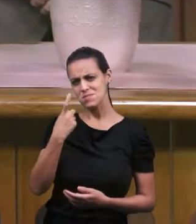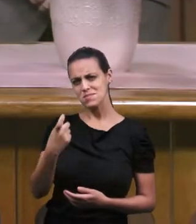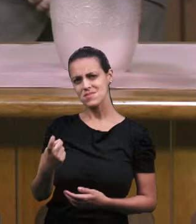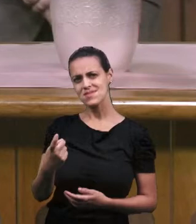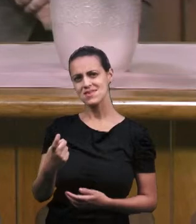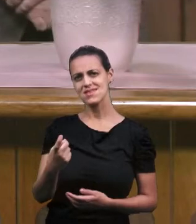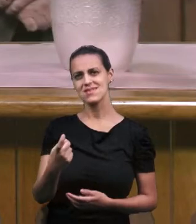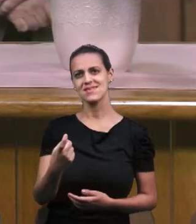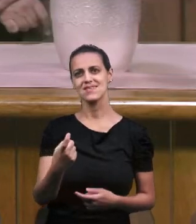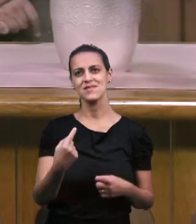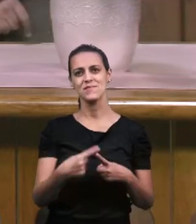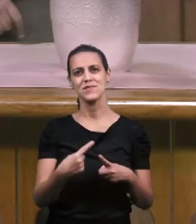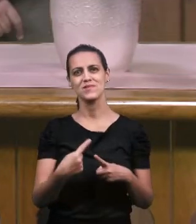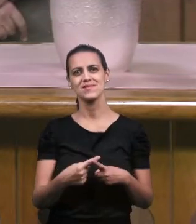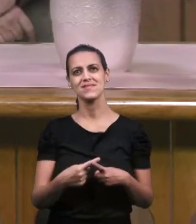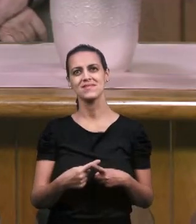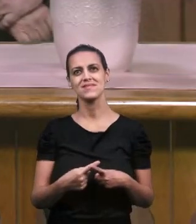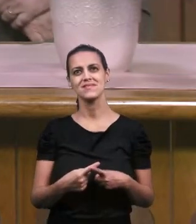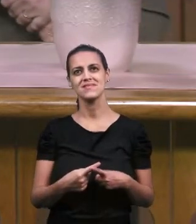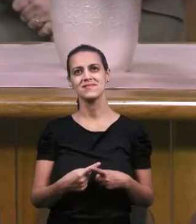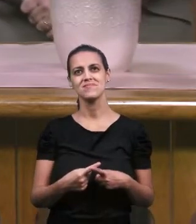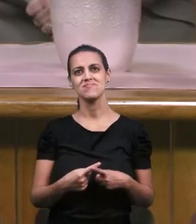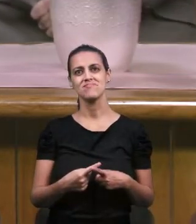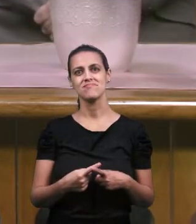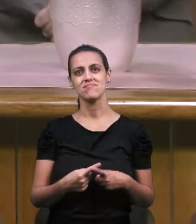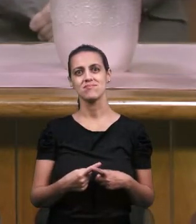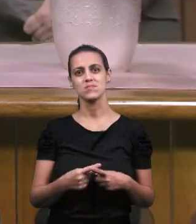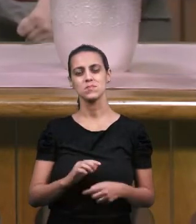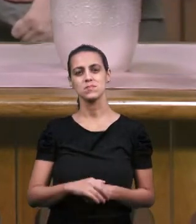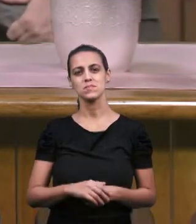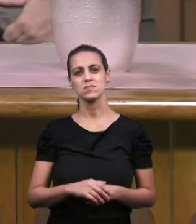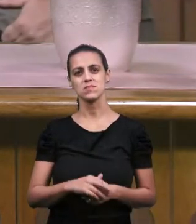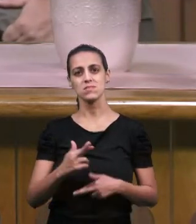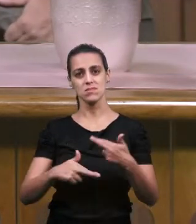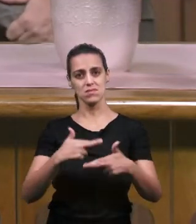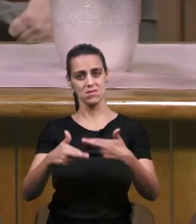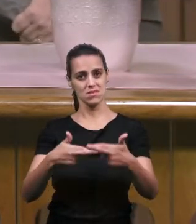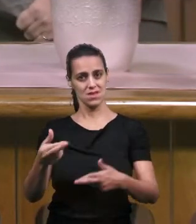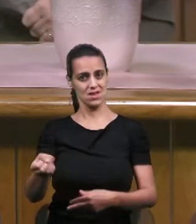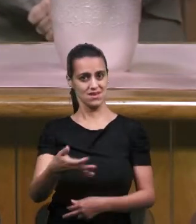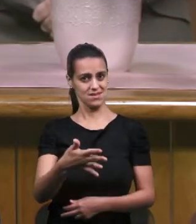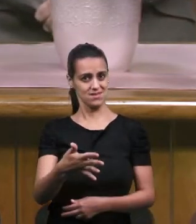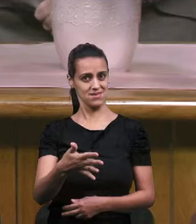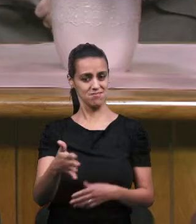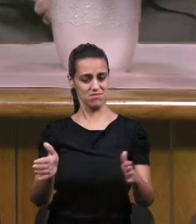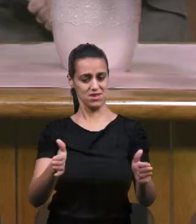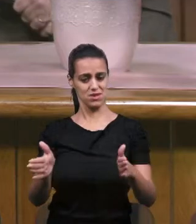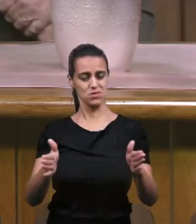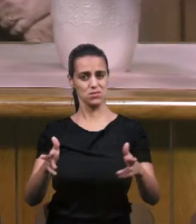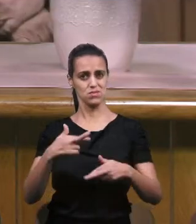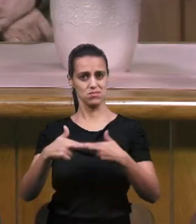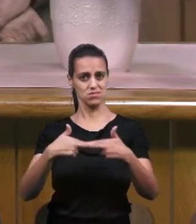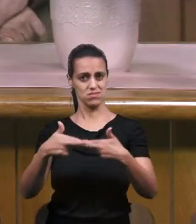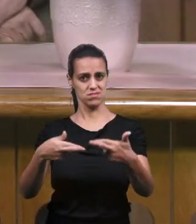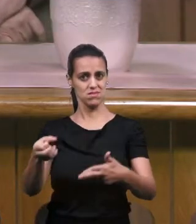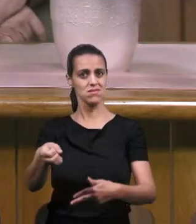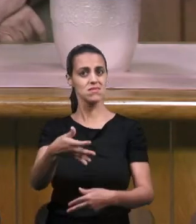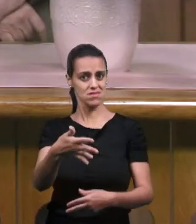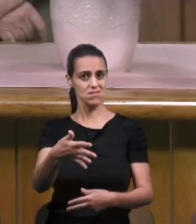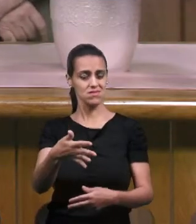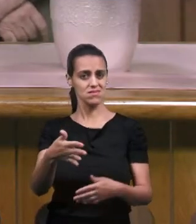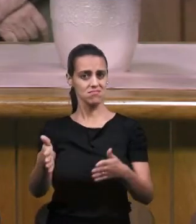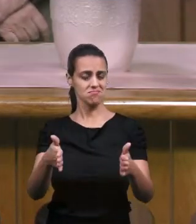en vérité, la Renaissance, il a apporté ce qui a été cité par notre